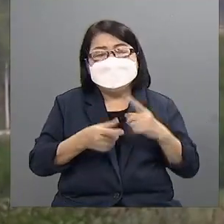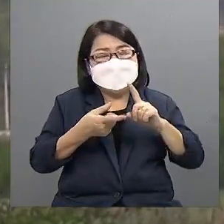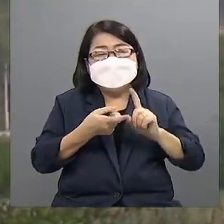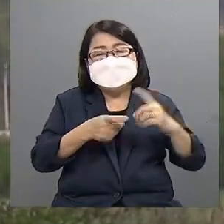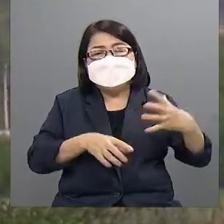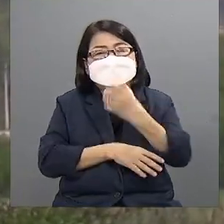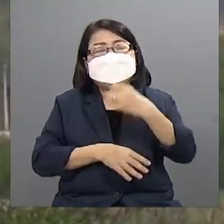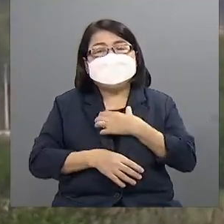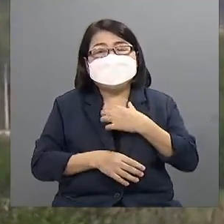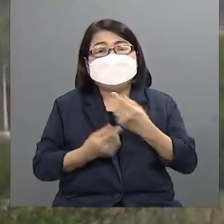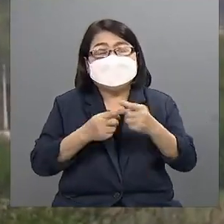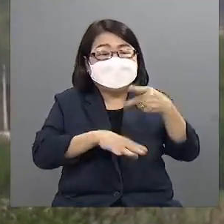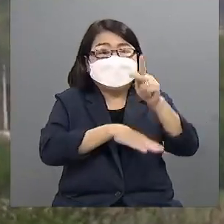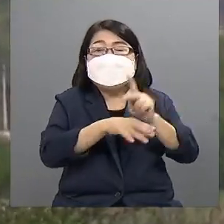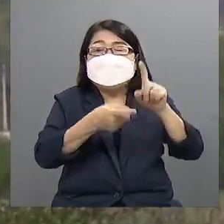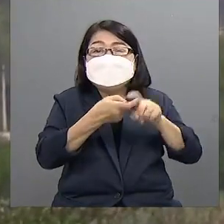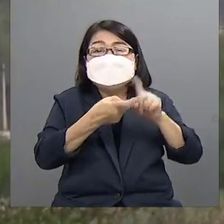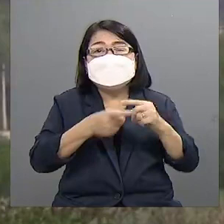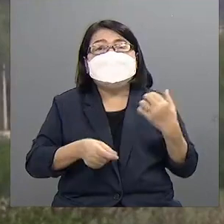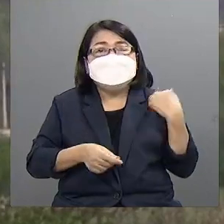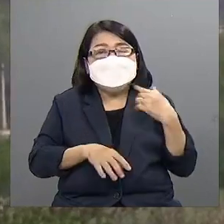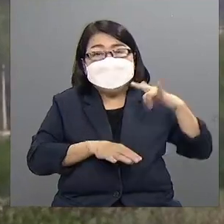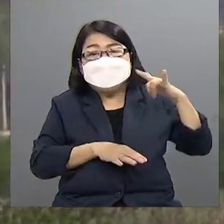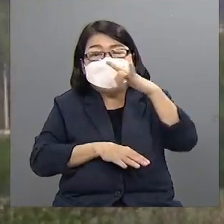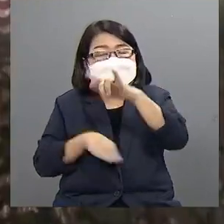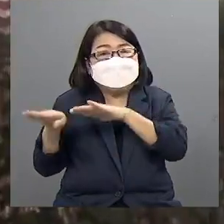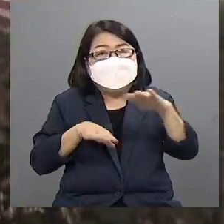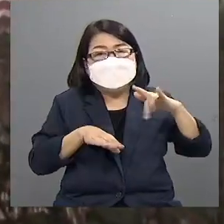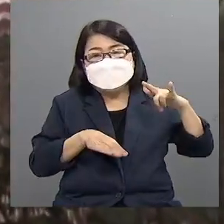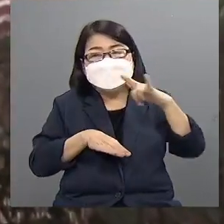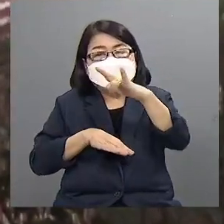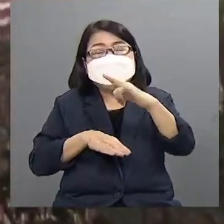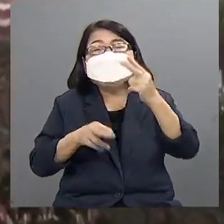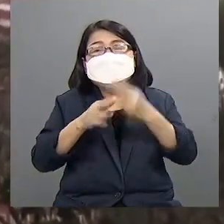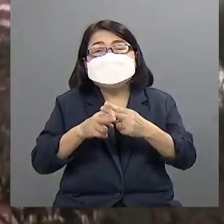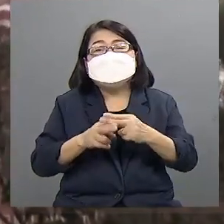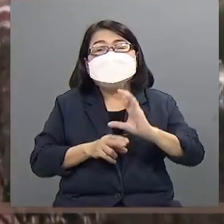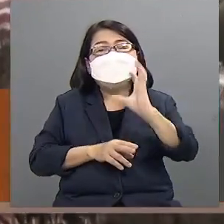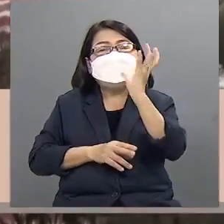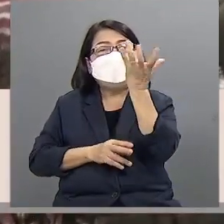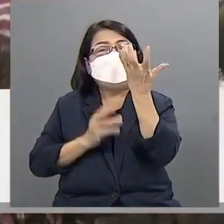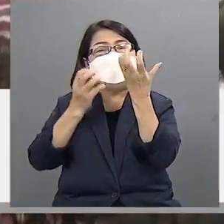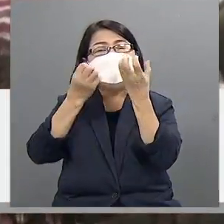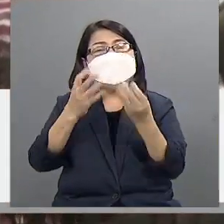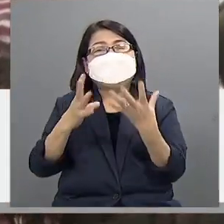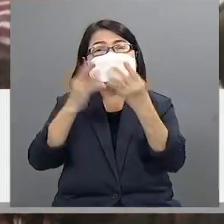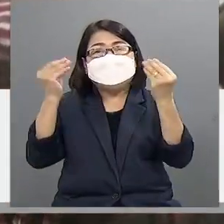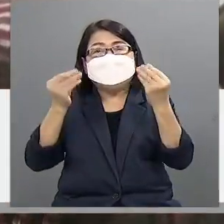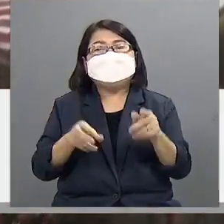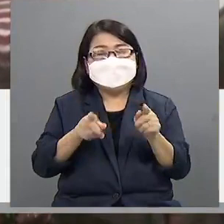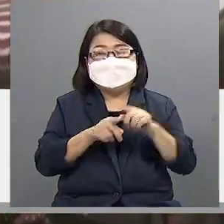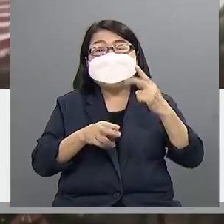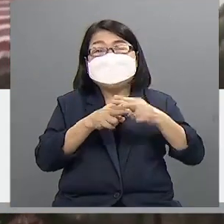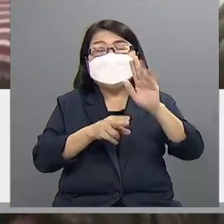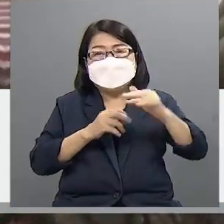าธิบดีรัสเซียก็เตรียมส่งเครื่องบินที่มีชื่อว่าวันสิ้นโลกซึ่งเป็นศูนย์บัญชาการลอยฟ้าร่วมพิธีสวนสนามเฉ